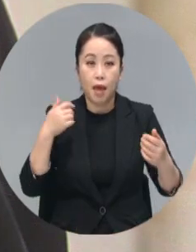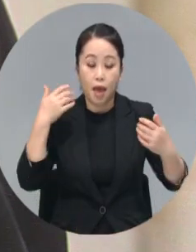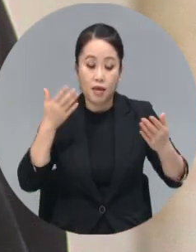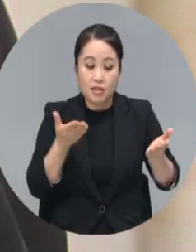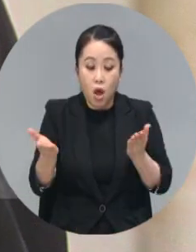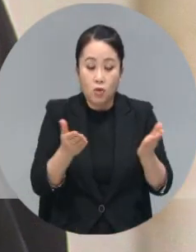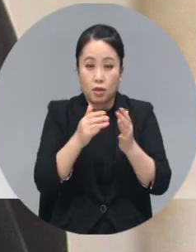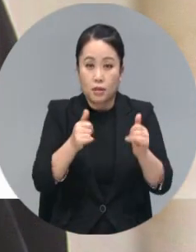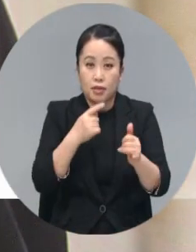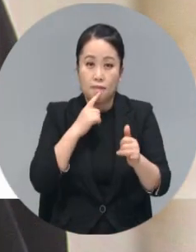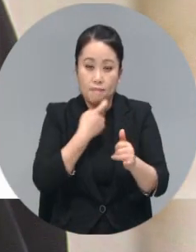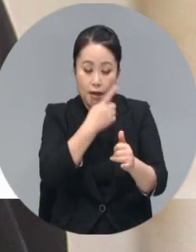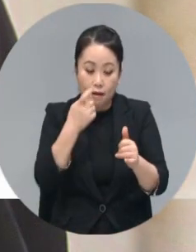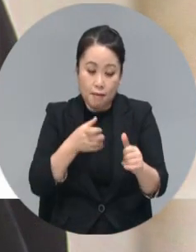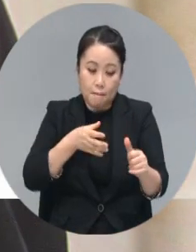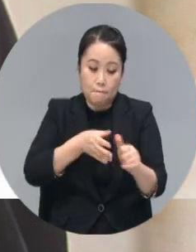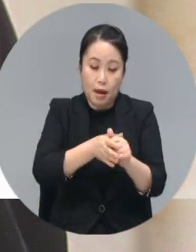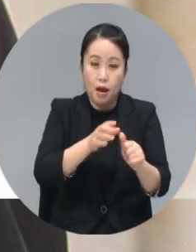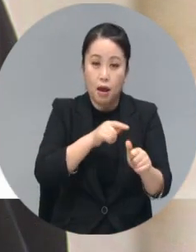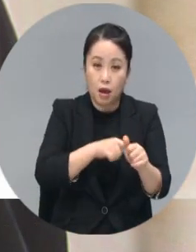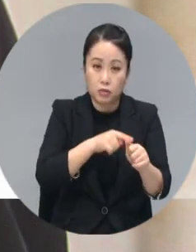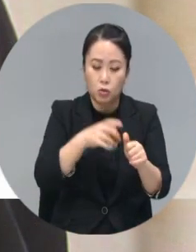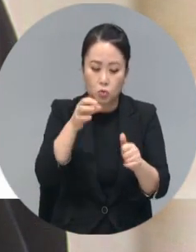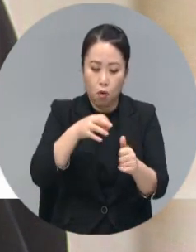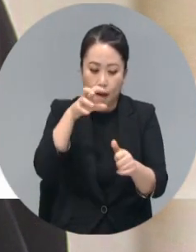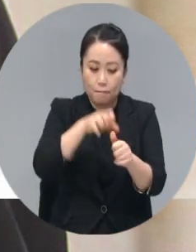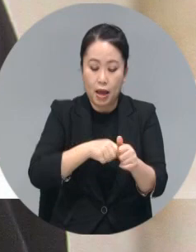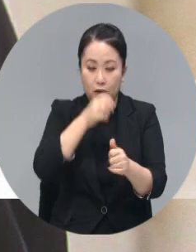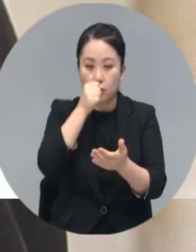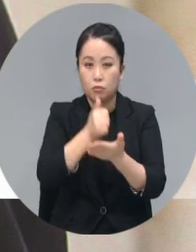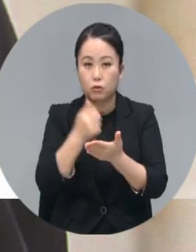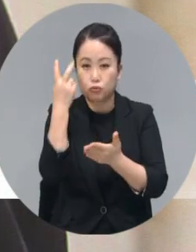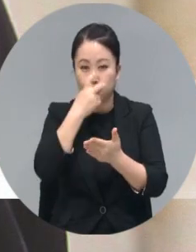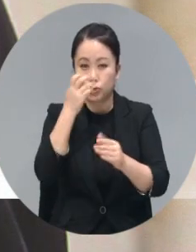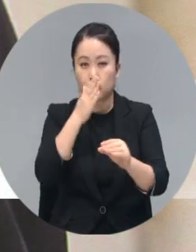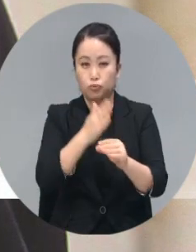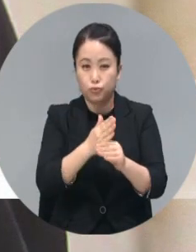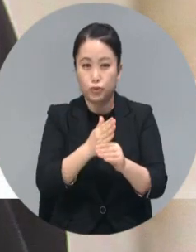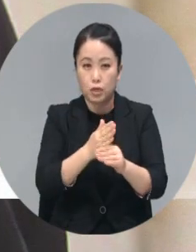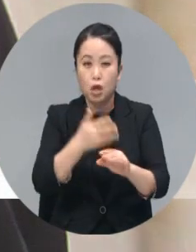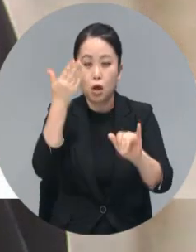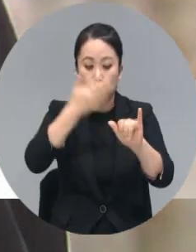연예인들을 협박해 돈을 뜯어낸 혐의로 수사를 받고 있던 유튜버 김용호 씨가